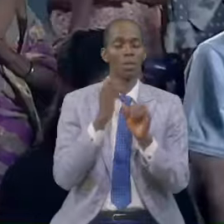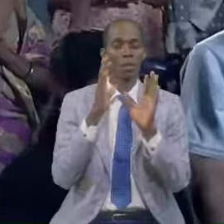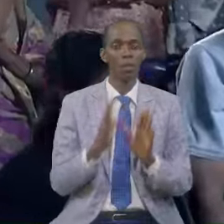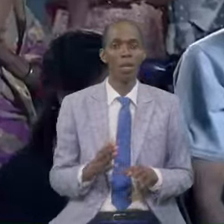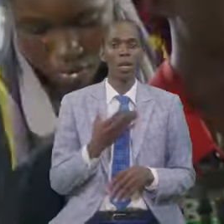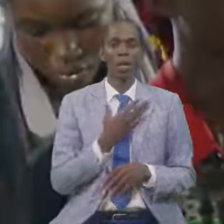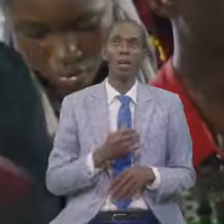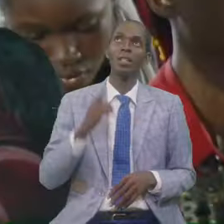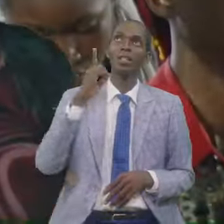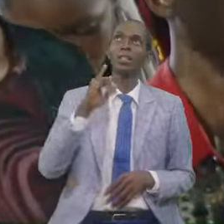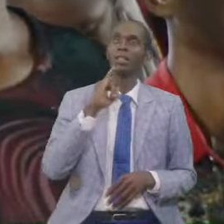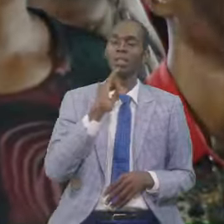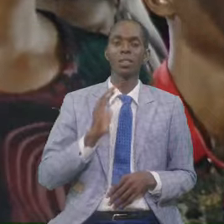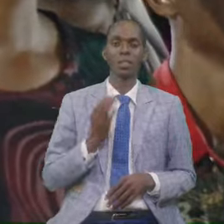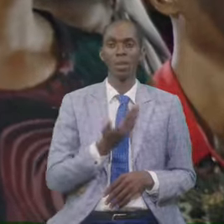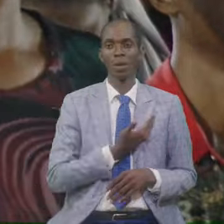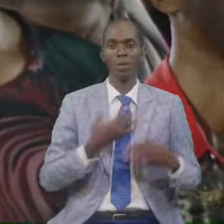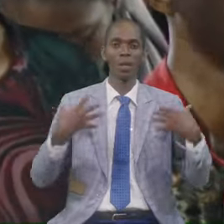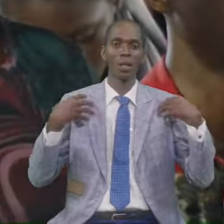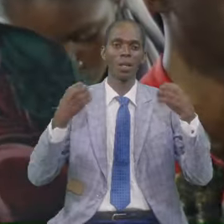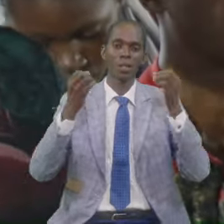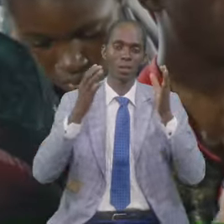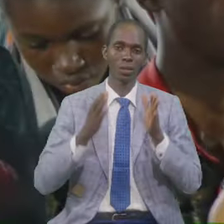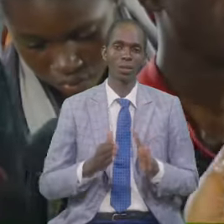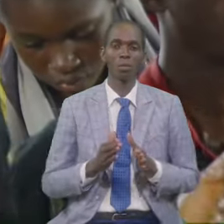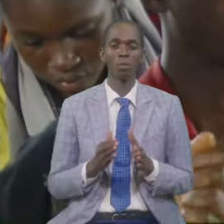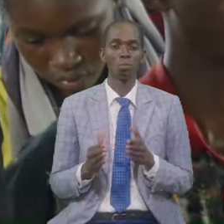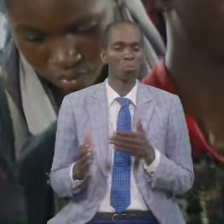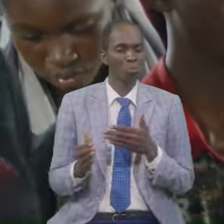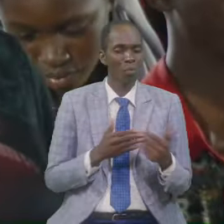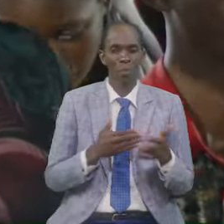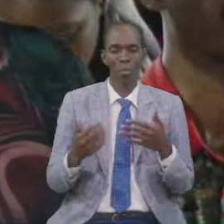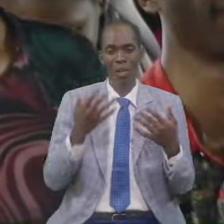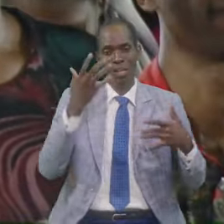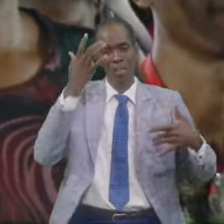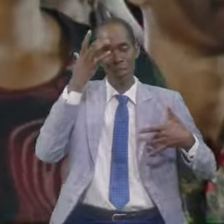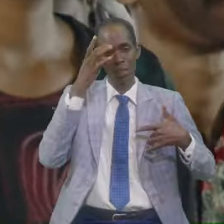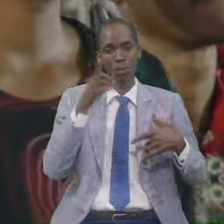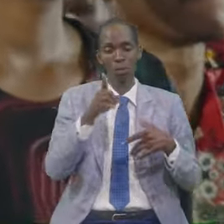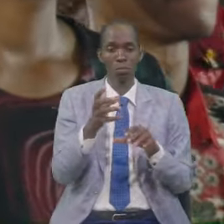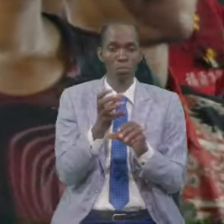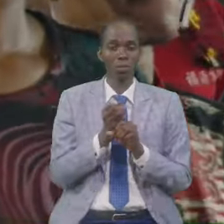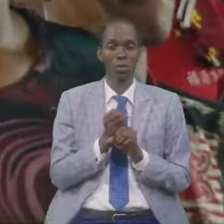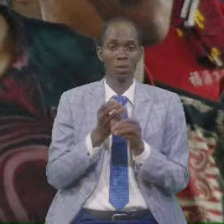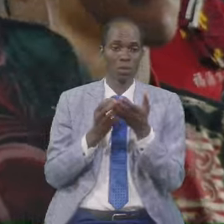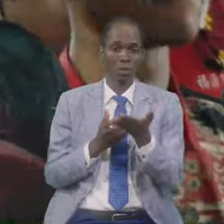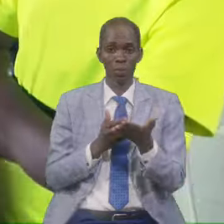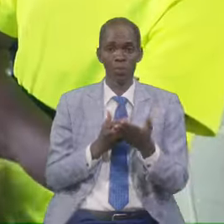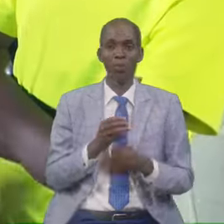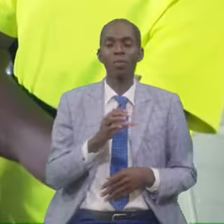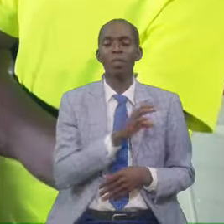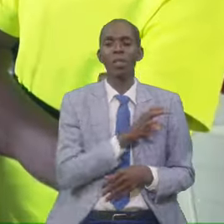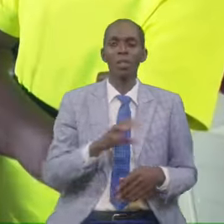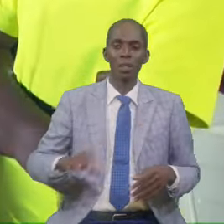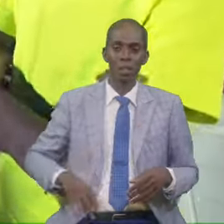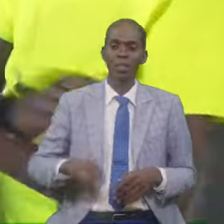నిరంతరమునకు విమోచకుడు, స్వస్థపరచువాడు. Whatever sickness you have, నీకు ఎటువంటి రోగమున్నా, Christ is right there.